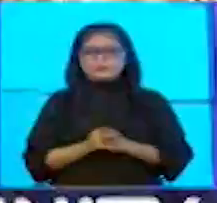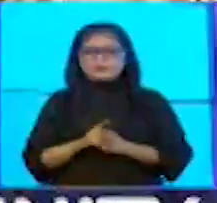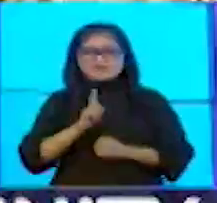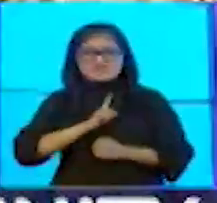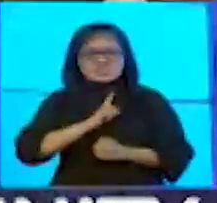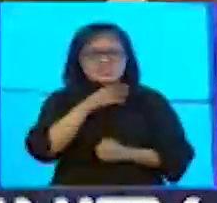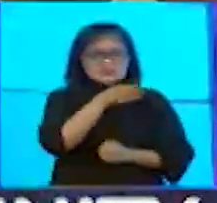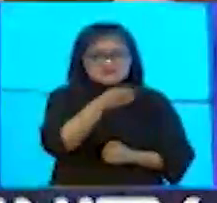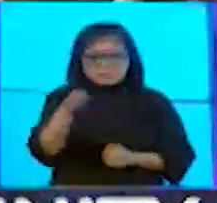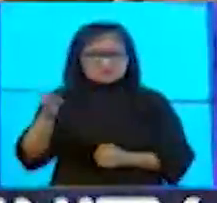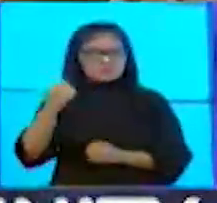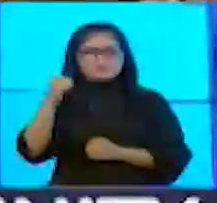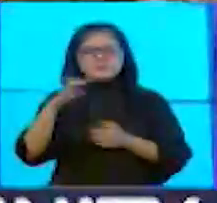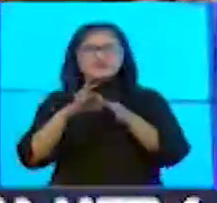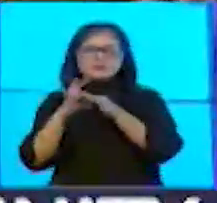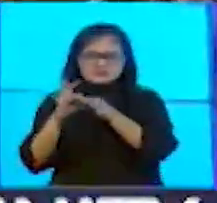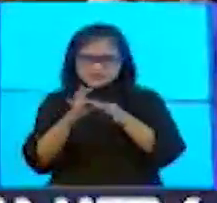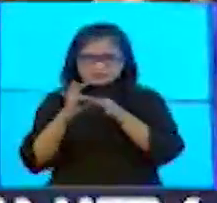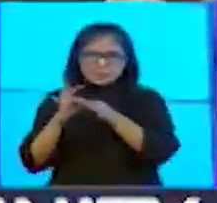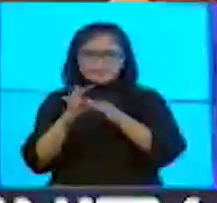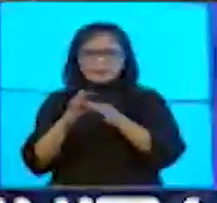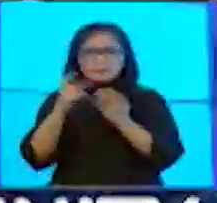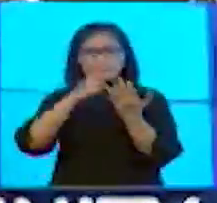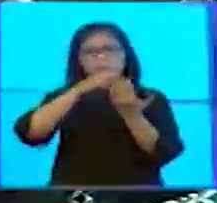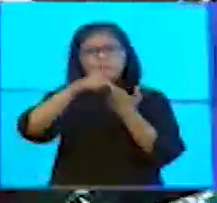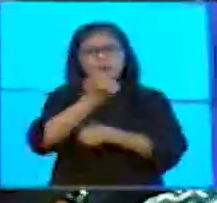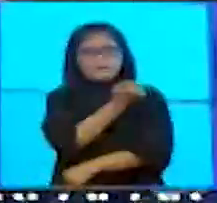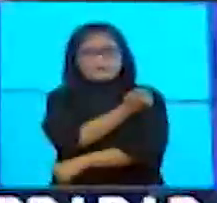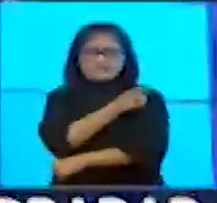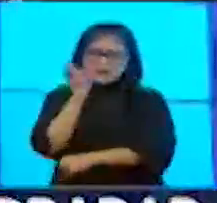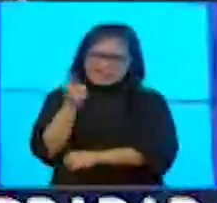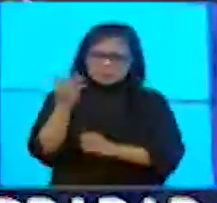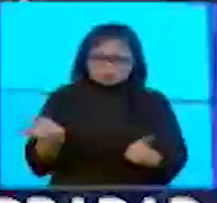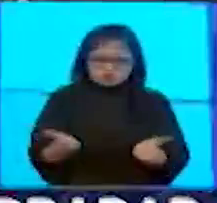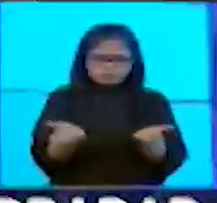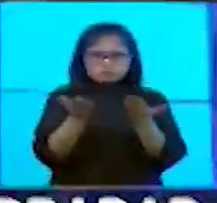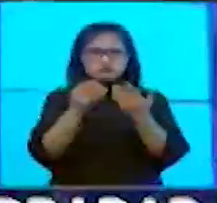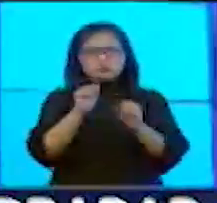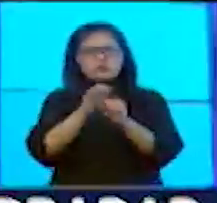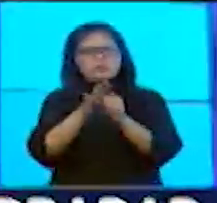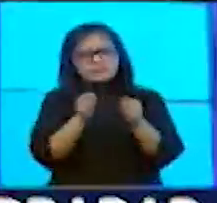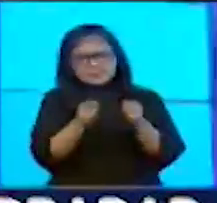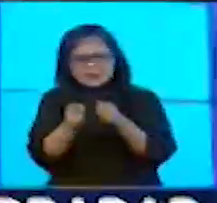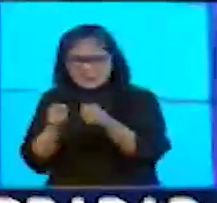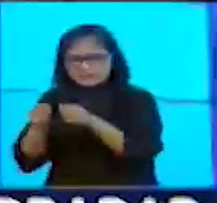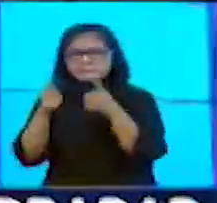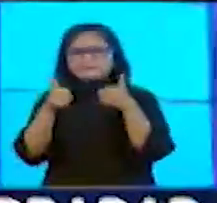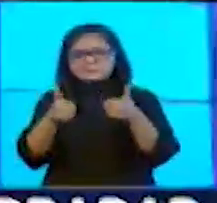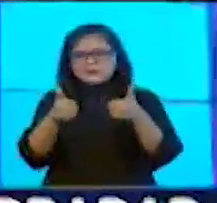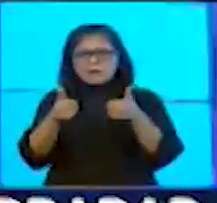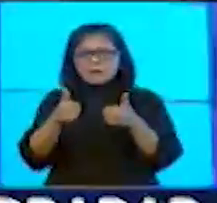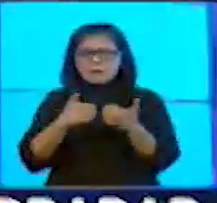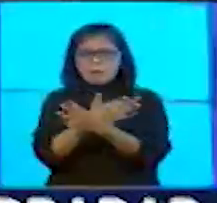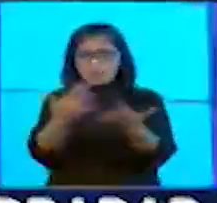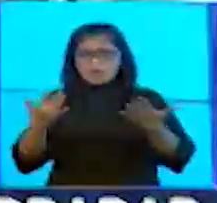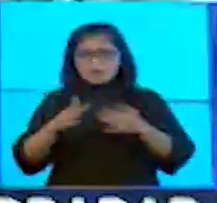kita harus gerak bersama program vaksinasi harus terus ditingkatkan agar pandemi dapat dikendalikan dan akan memberikan rasa lebih aman dan